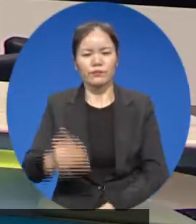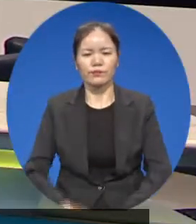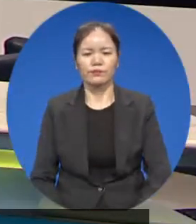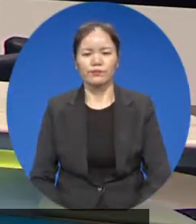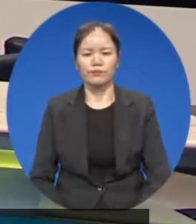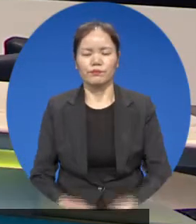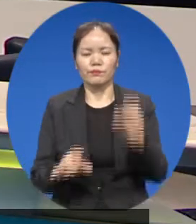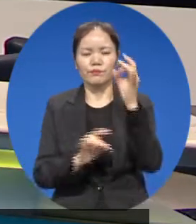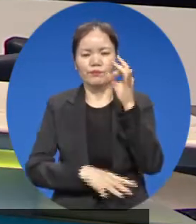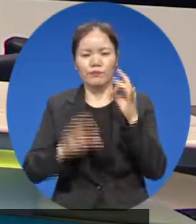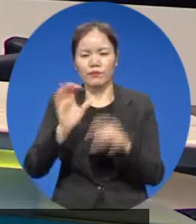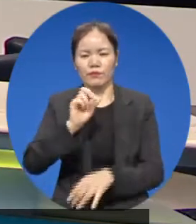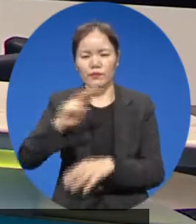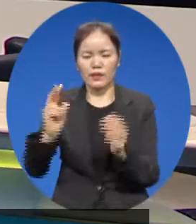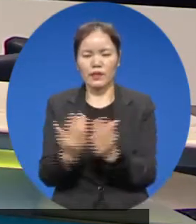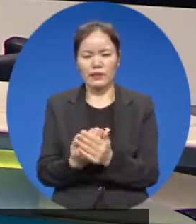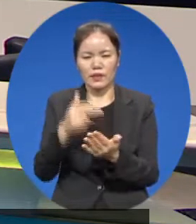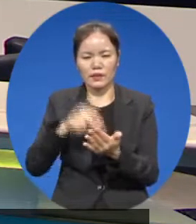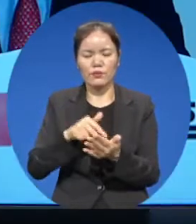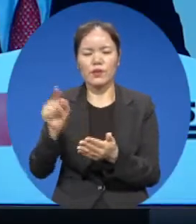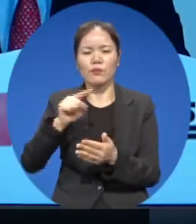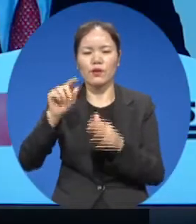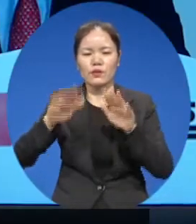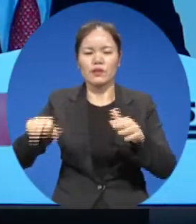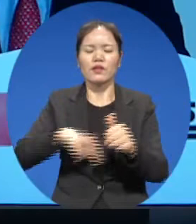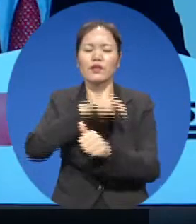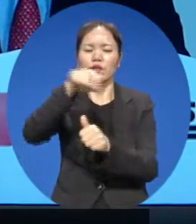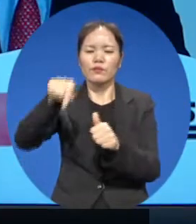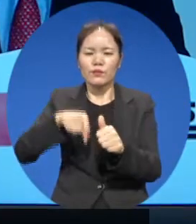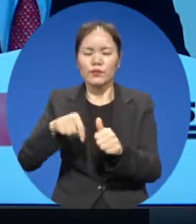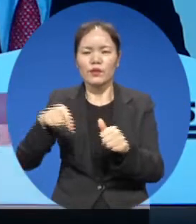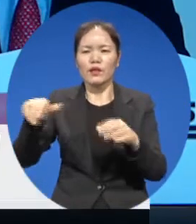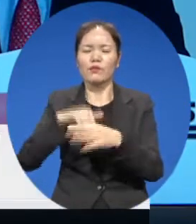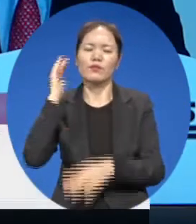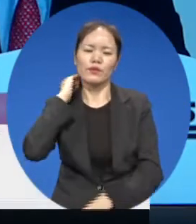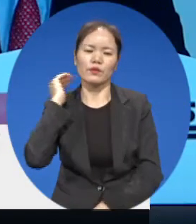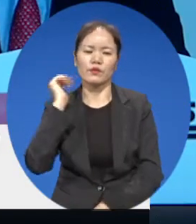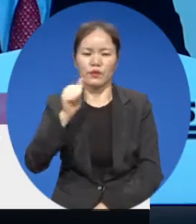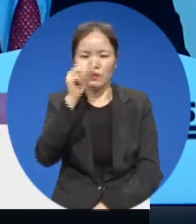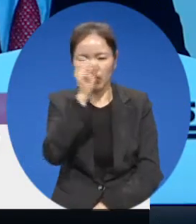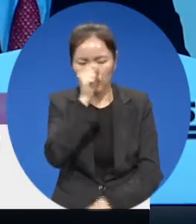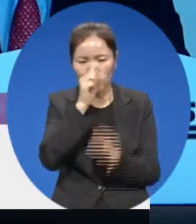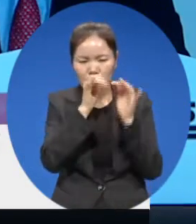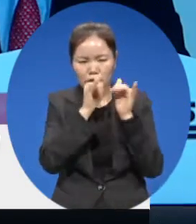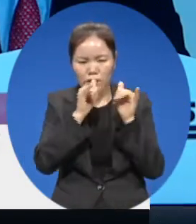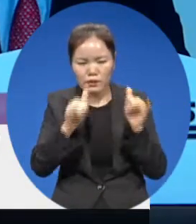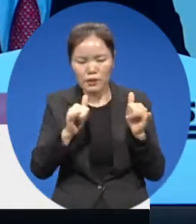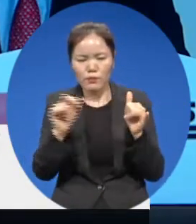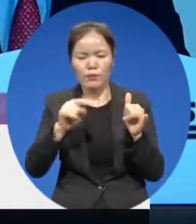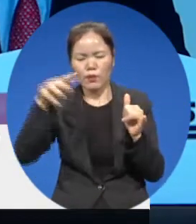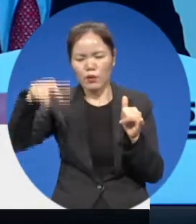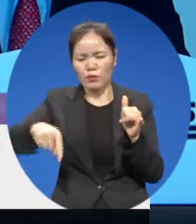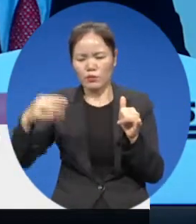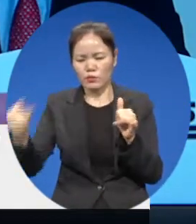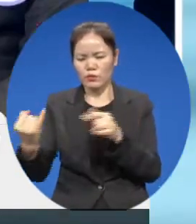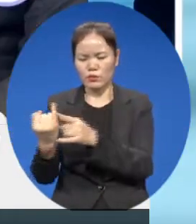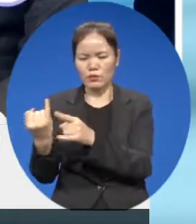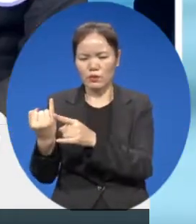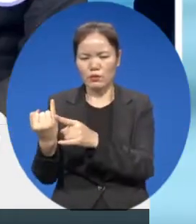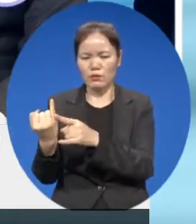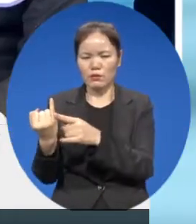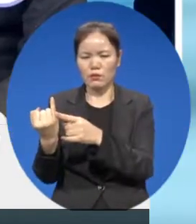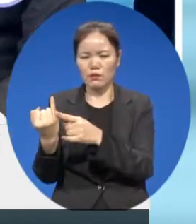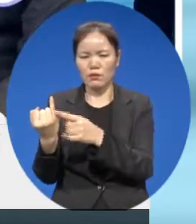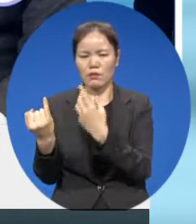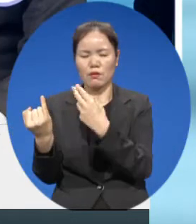야권에서 이런 판단을 내는것 같아요 지금 여론이 예를 들면 문재인 대통령을 좋아하는 분들 조차도 추미애 장관에게 는 고개를 돌린